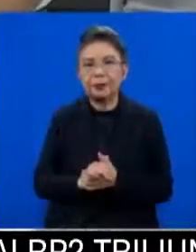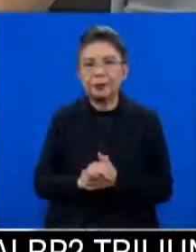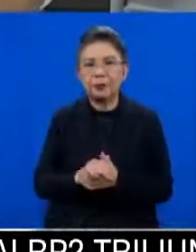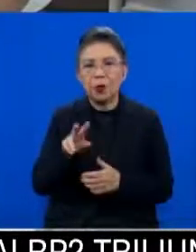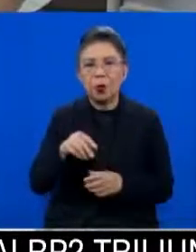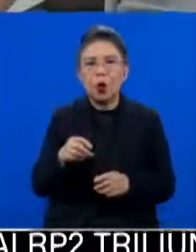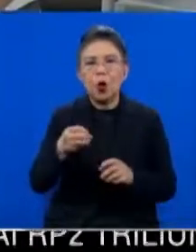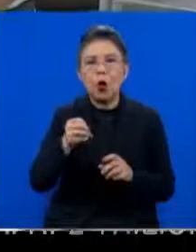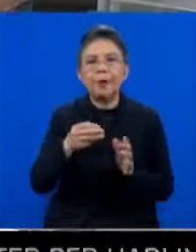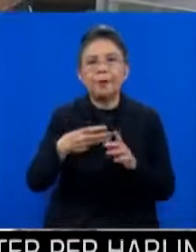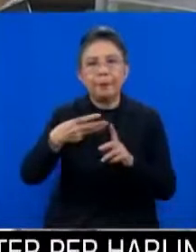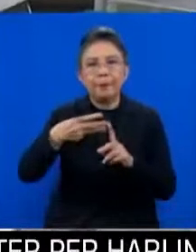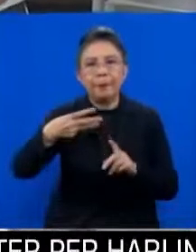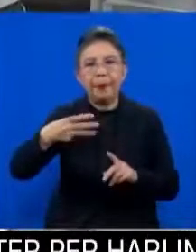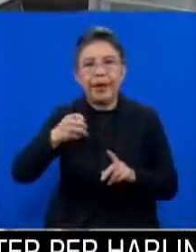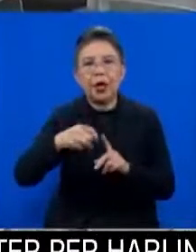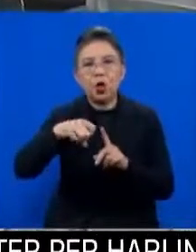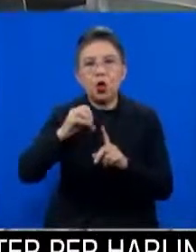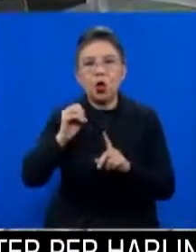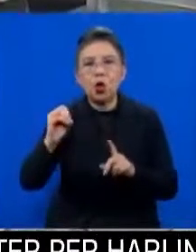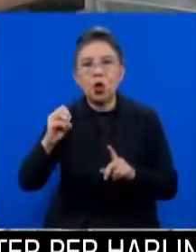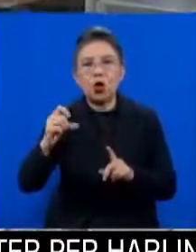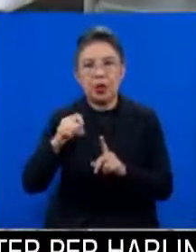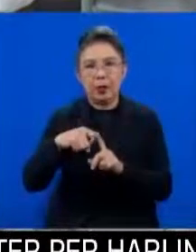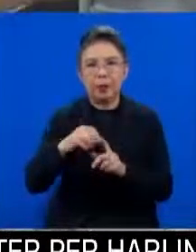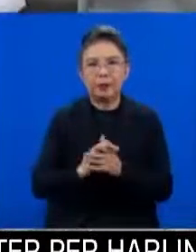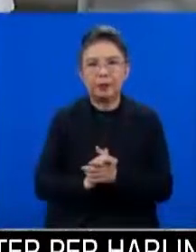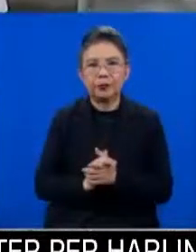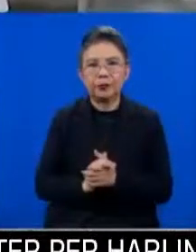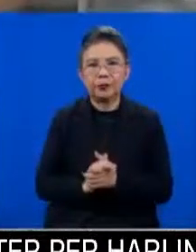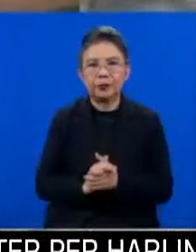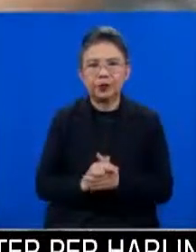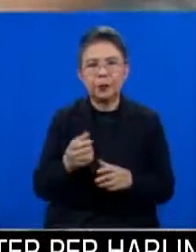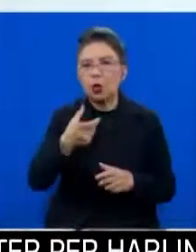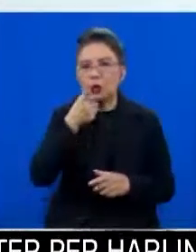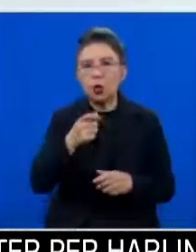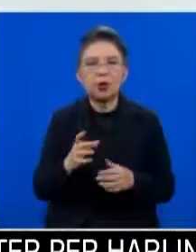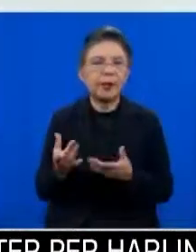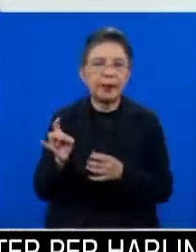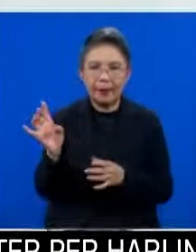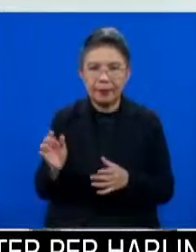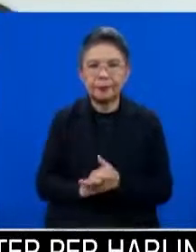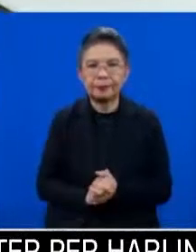cari Om Bekuk, Kak. Di sini Om Bekuk, sosis brood gitu kan, sama sourdough-sourdough.